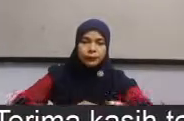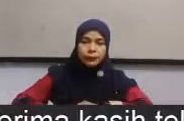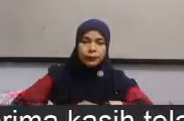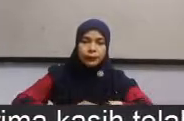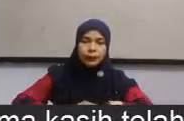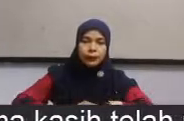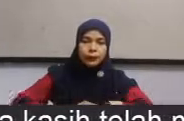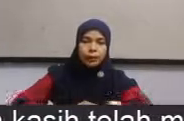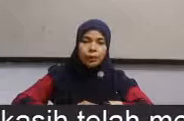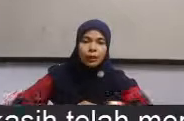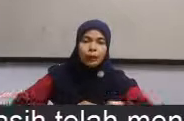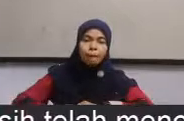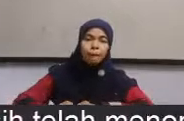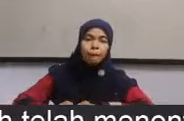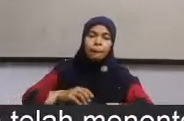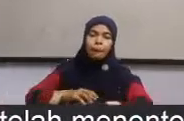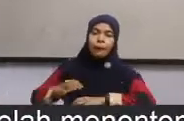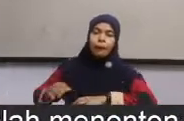di kemudian